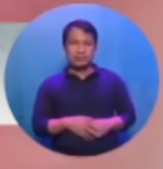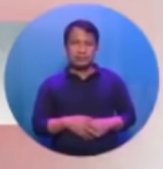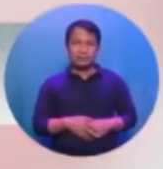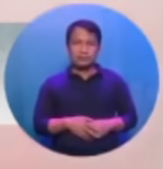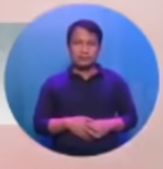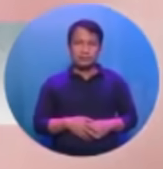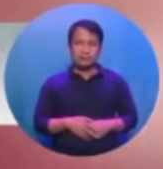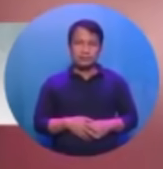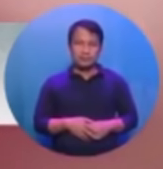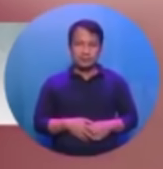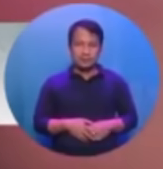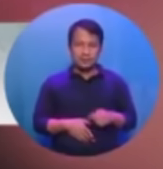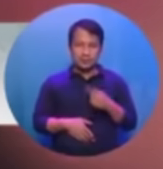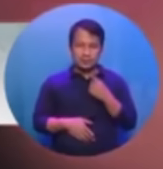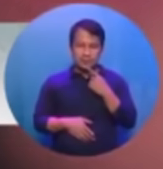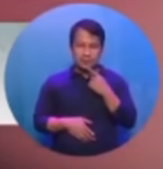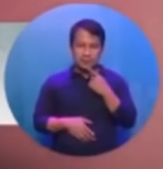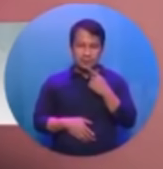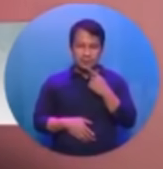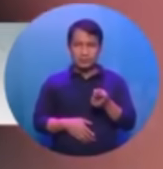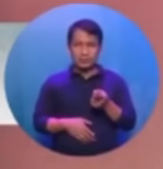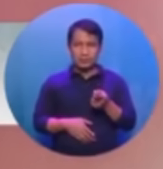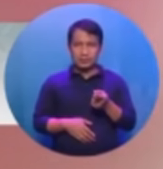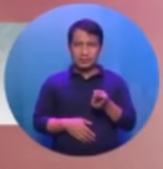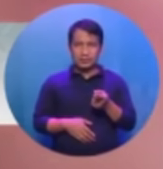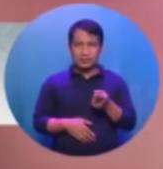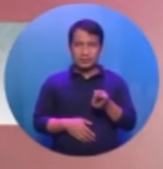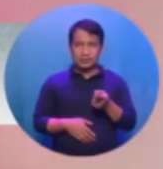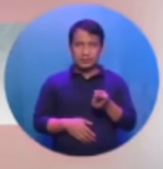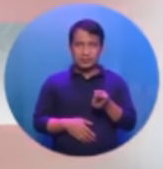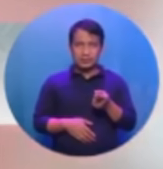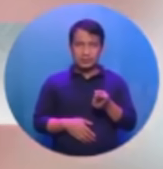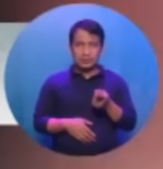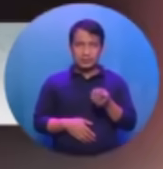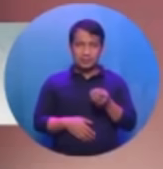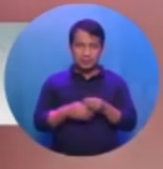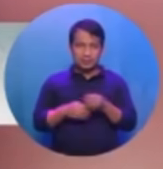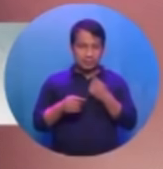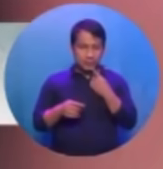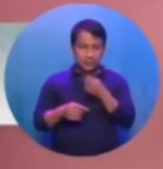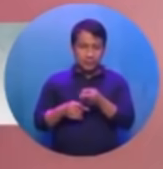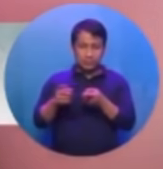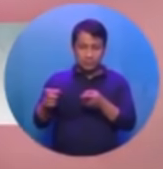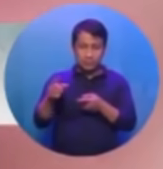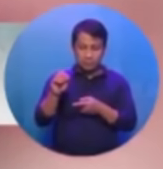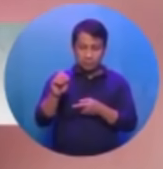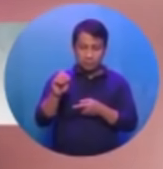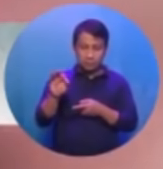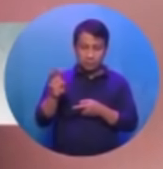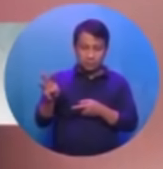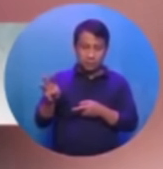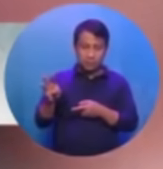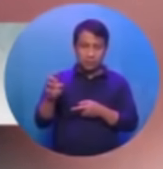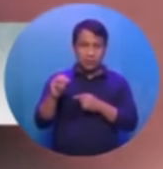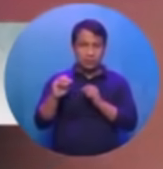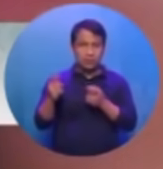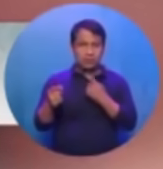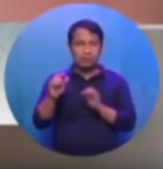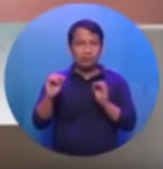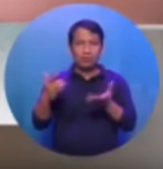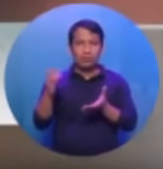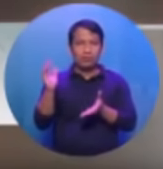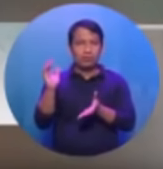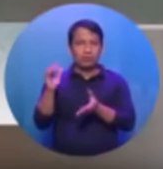Saka sinabi niya po sa mga FW Lebanon. Sinabi niya po, sir, sa OFW Lebanon na sabi niya, hindi, wala po siyang asawa,